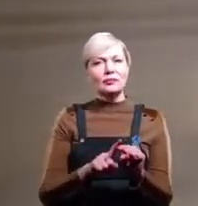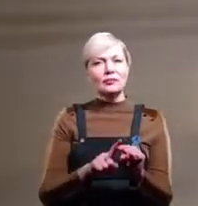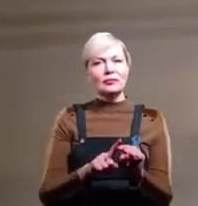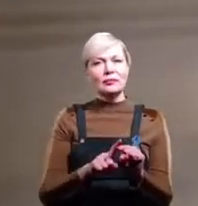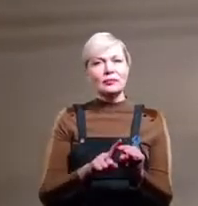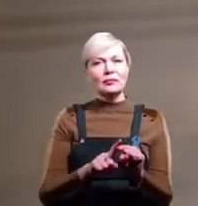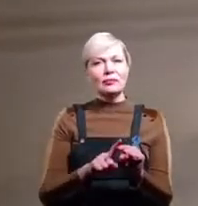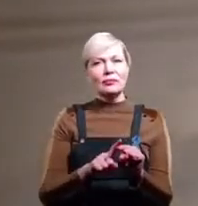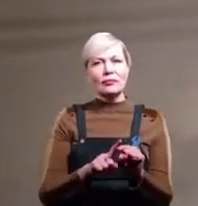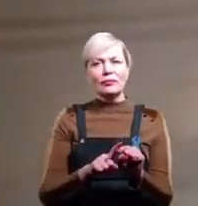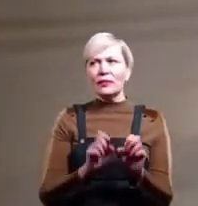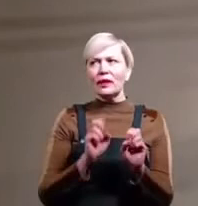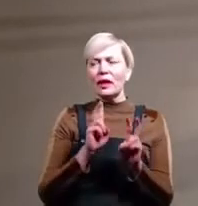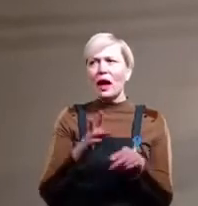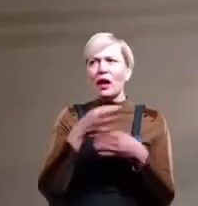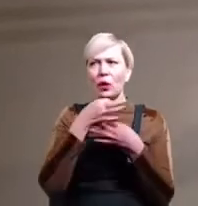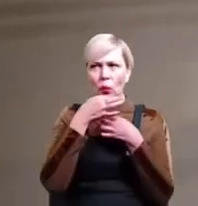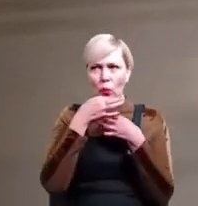как угодно,